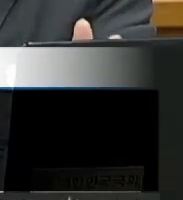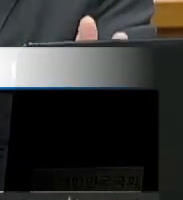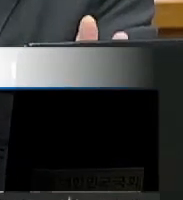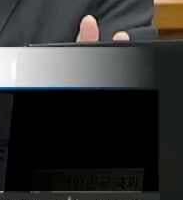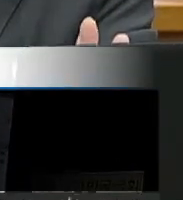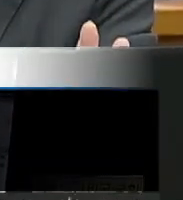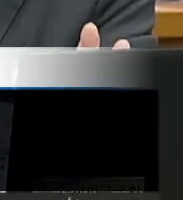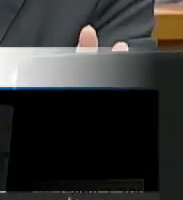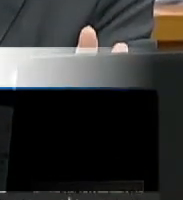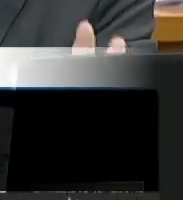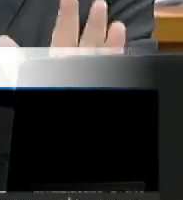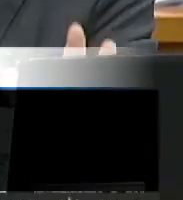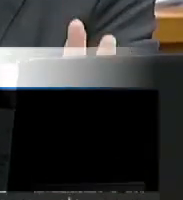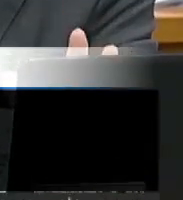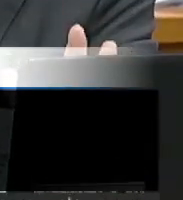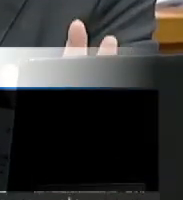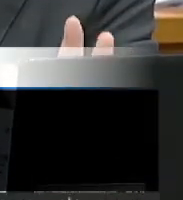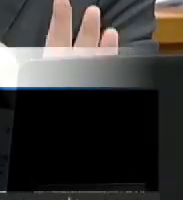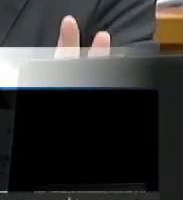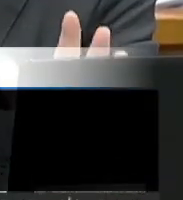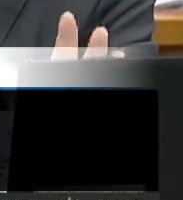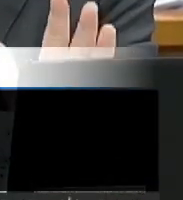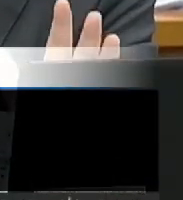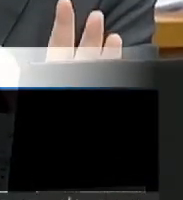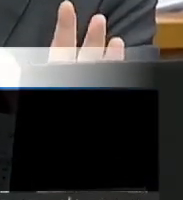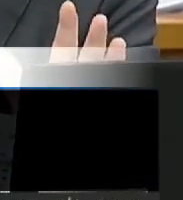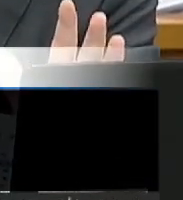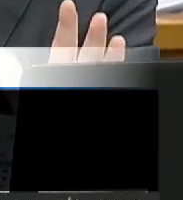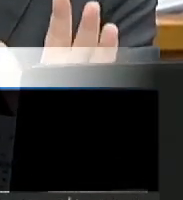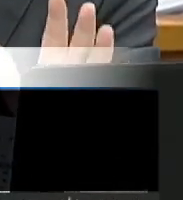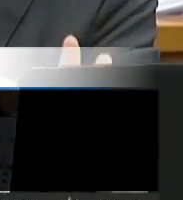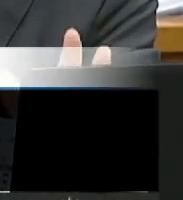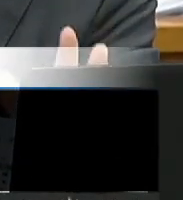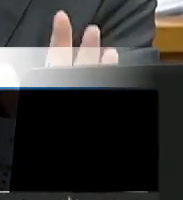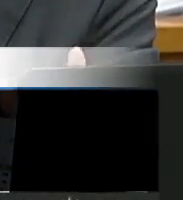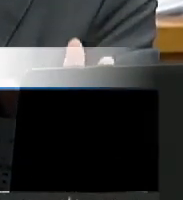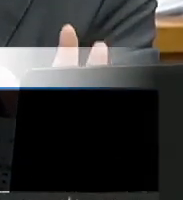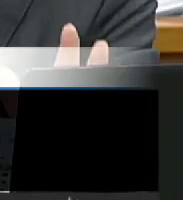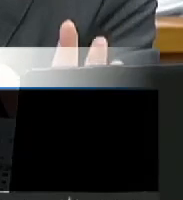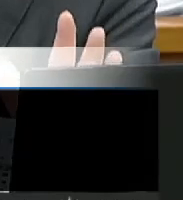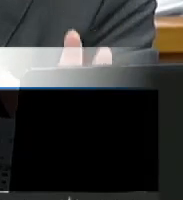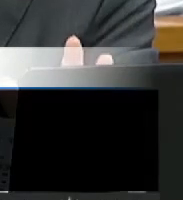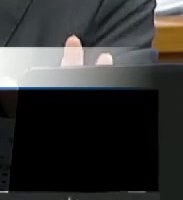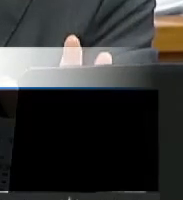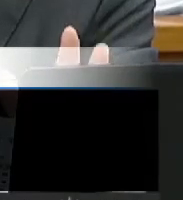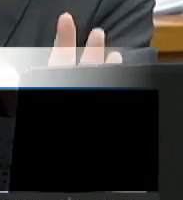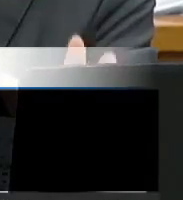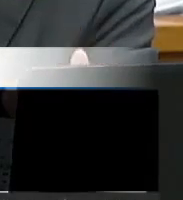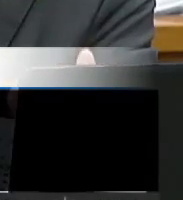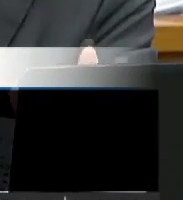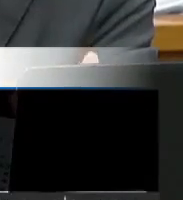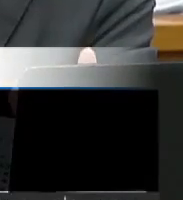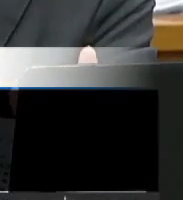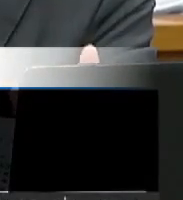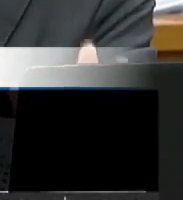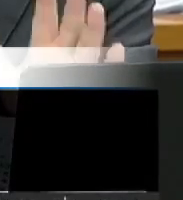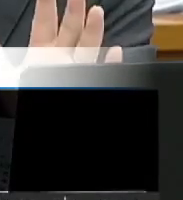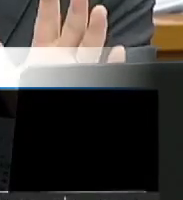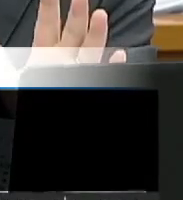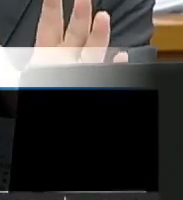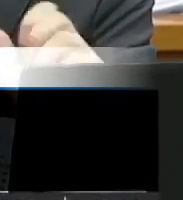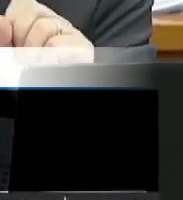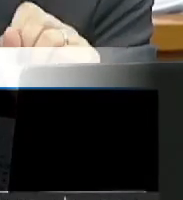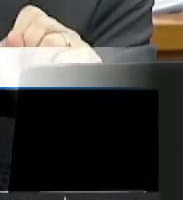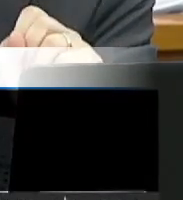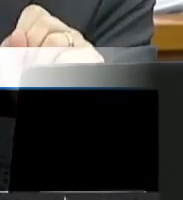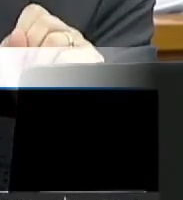한동훈은 대한민국 사람들이 다 알만한 사람들은 다 윤석열 라인이다, 윤석열 사단이다고 생각합니다. 그때